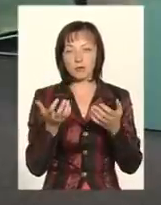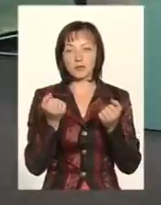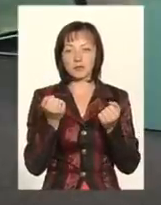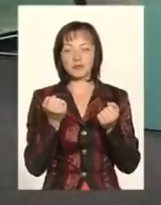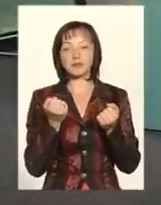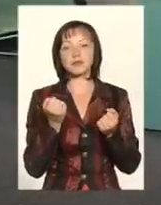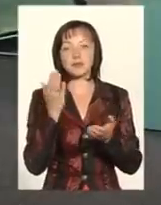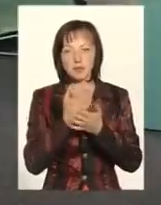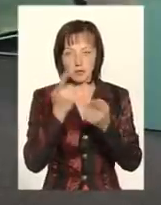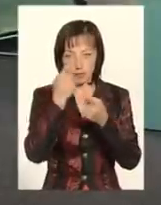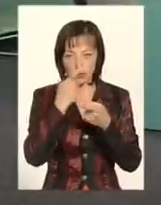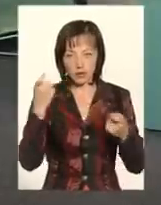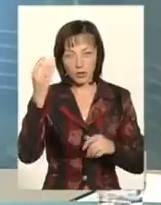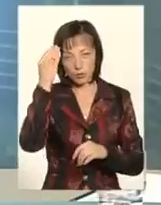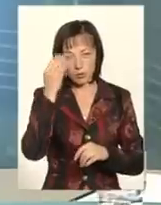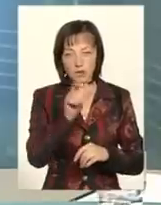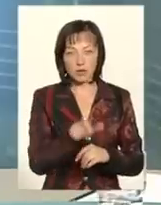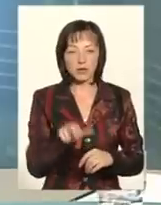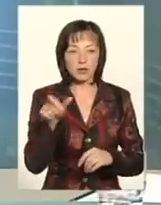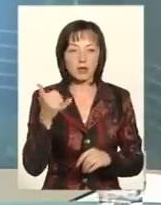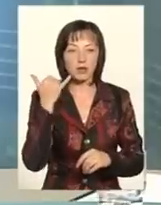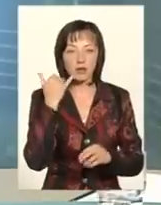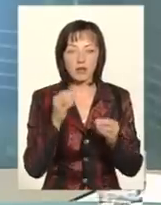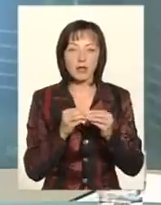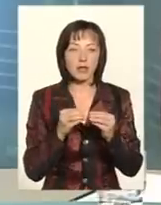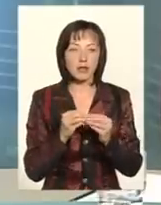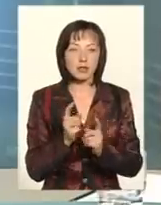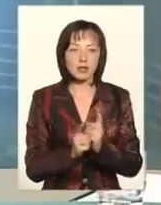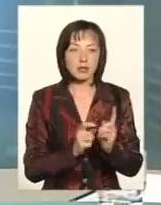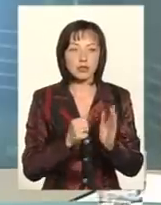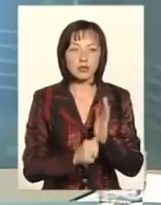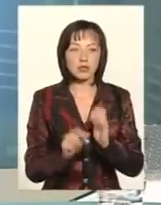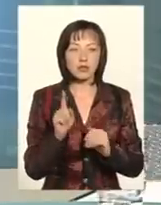насамперед думки глядачів телефон нагадаю незмінний